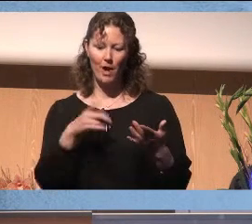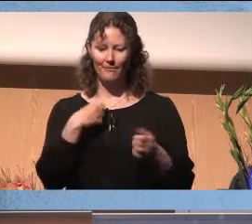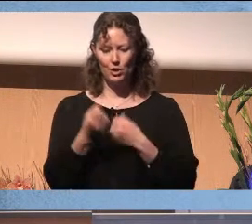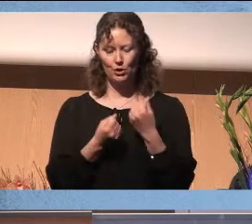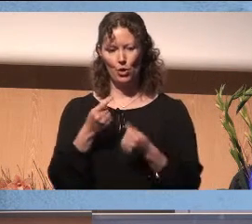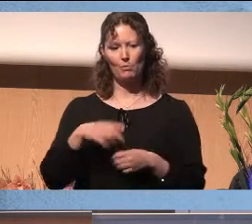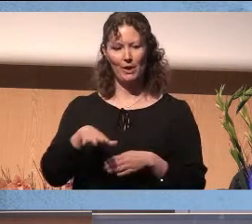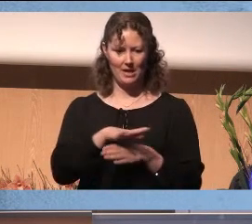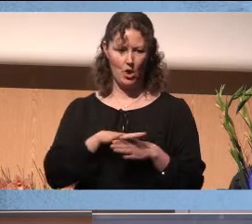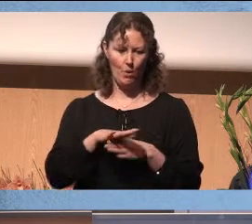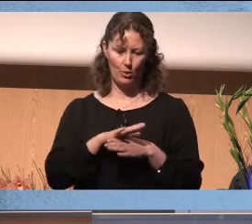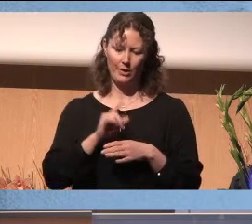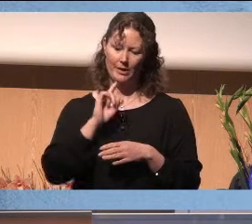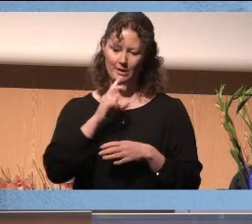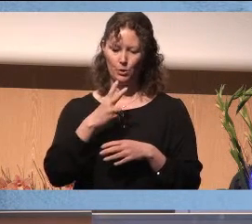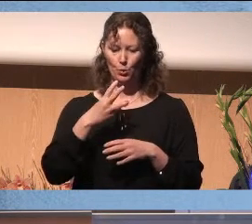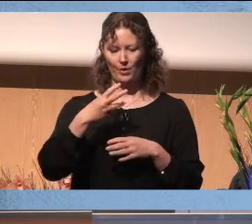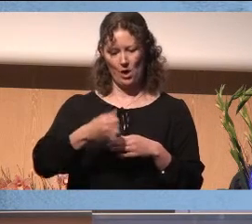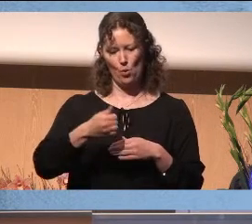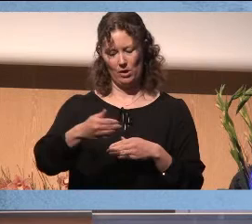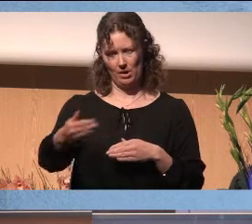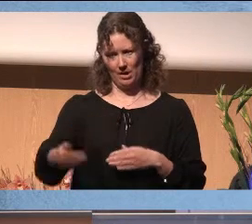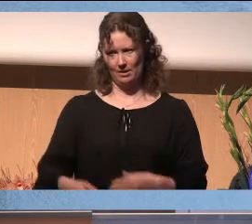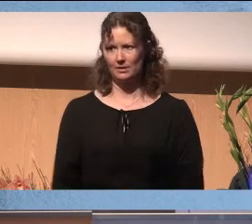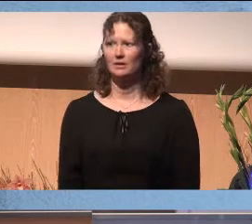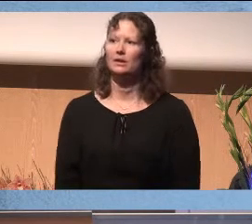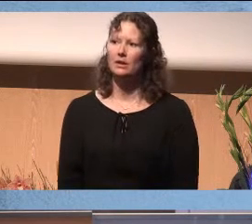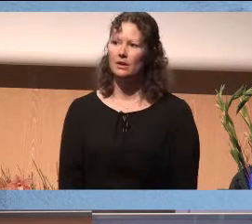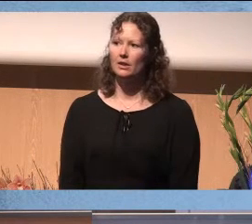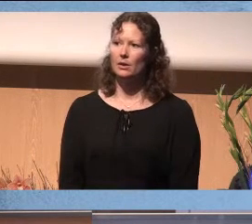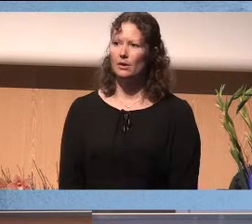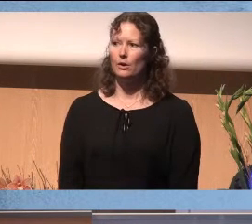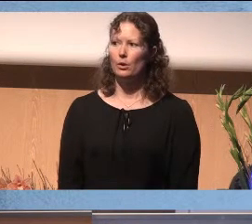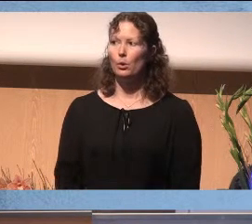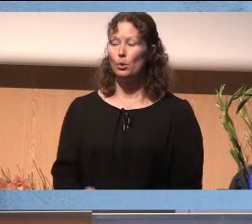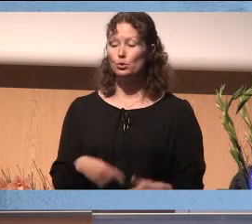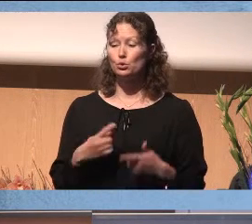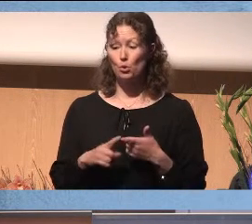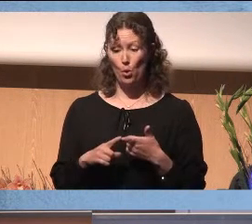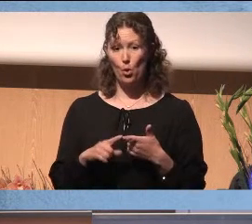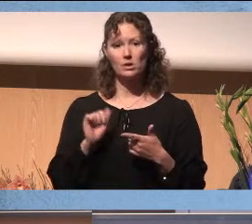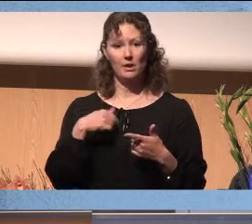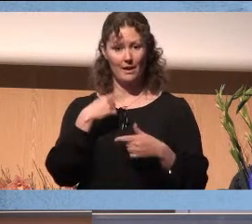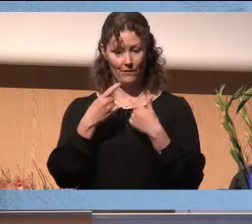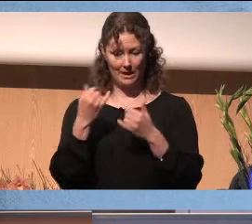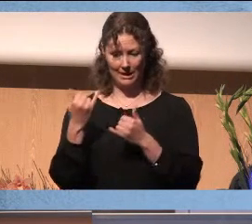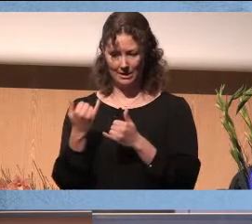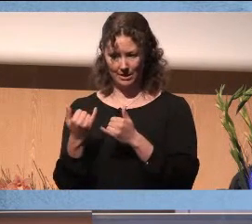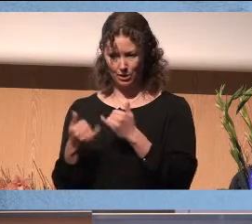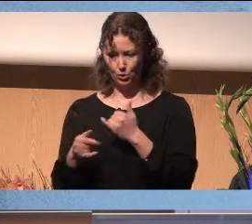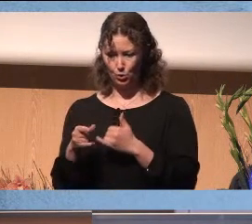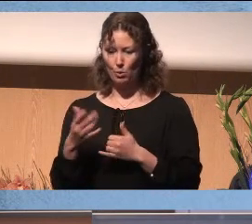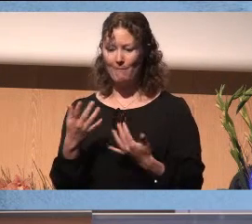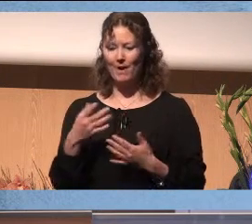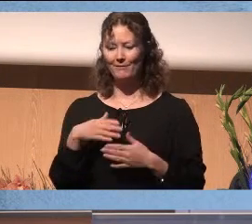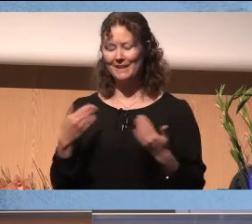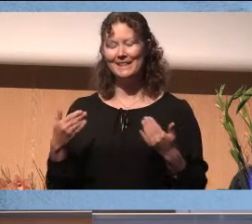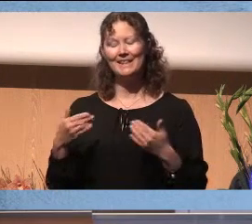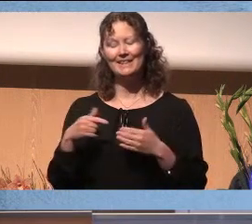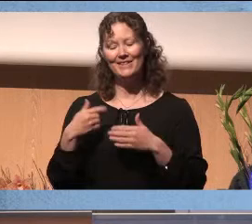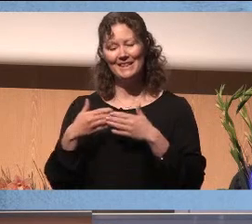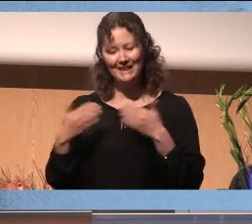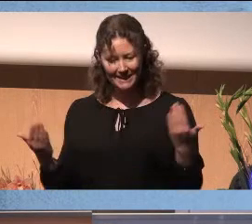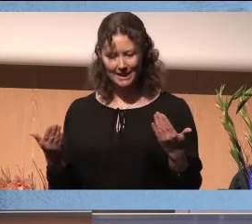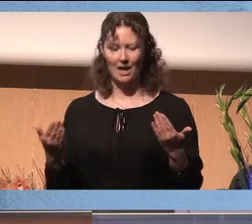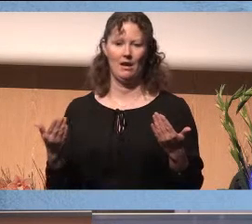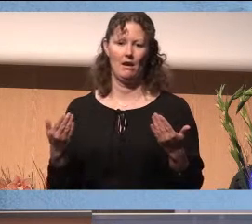på det området de neste 2-3 årene. Og så skal jeg fortelle til slutt om hva vi ikke